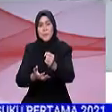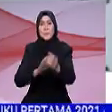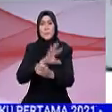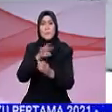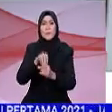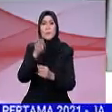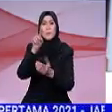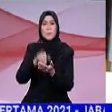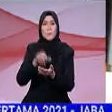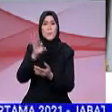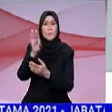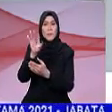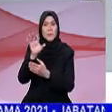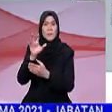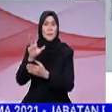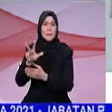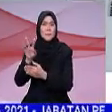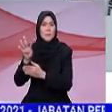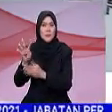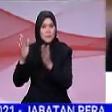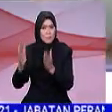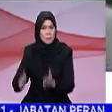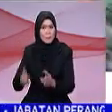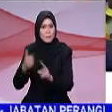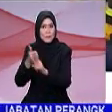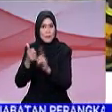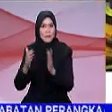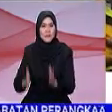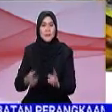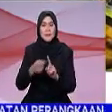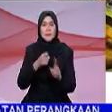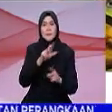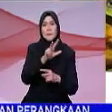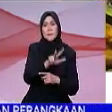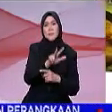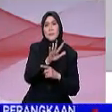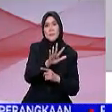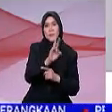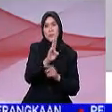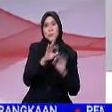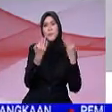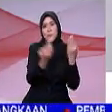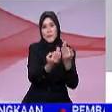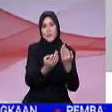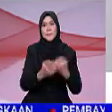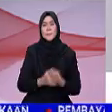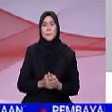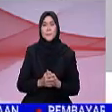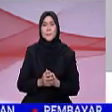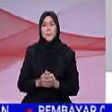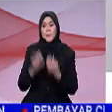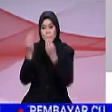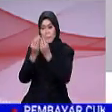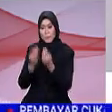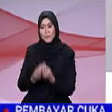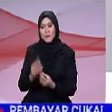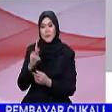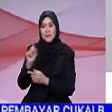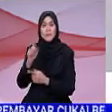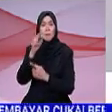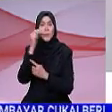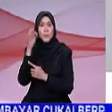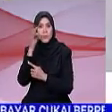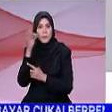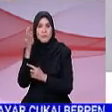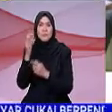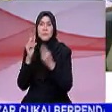seramai 1,934 mangsa daripada 357 keluarga. Daripada jumlah kes itu, Kuching